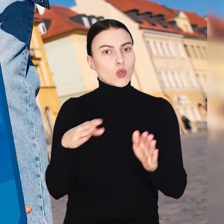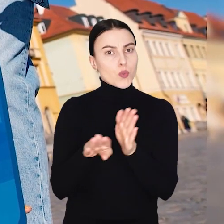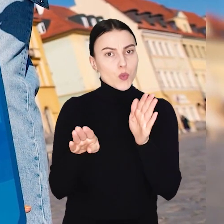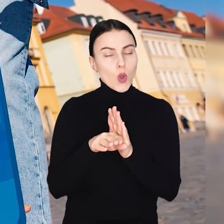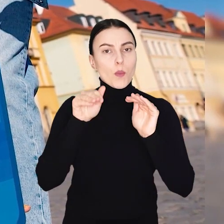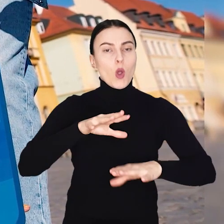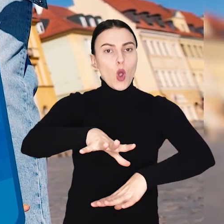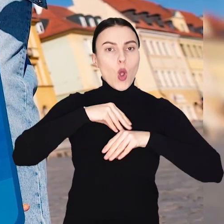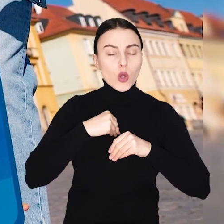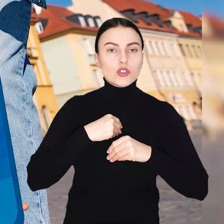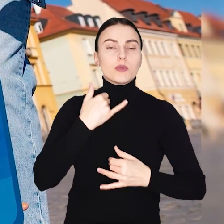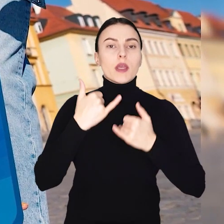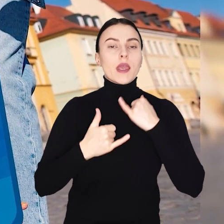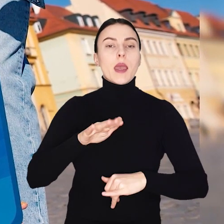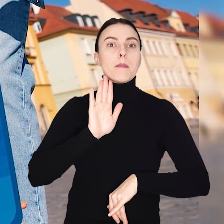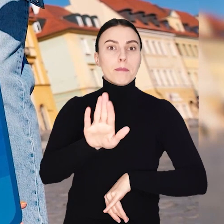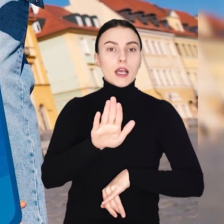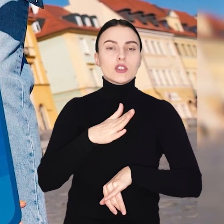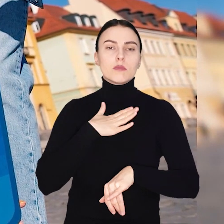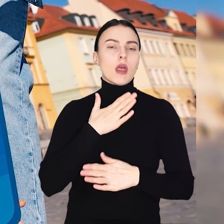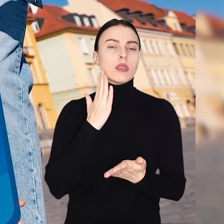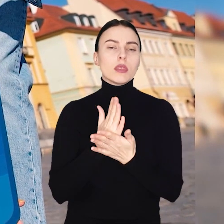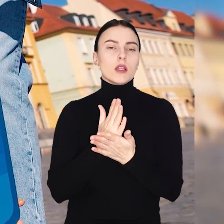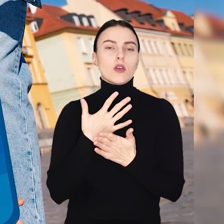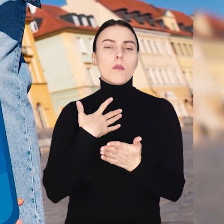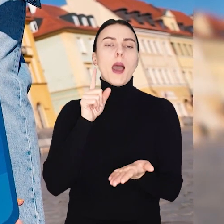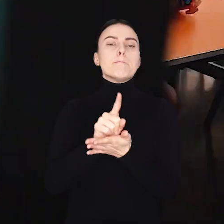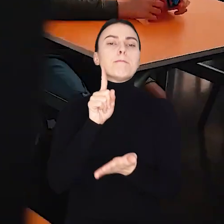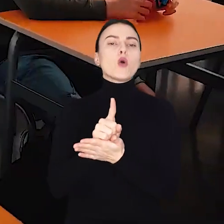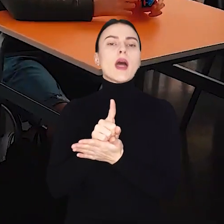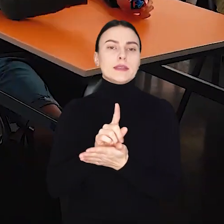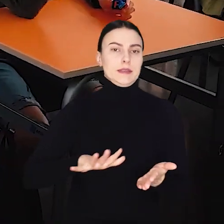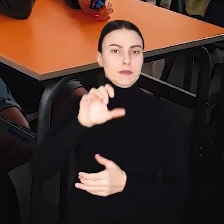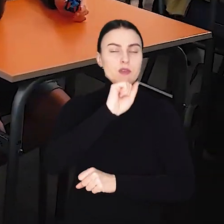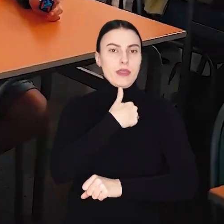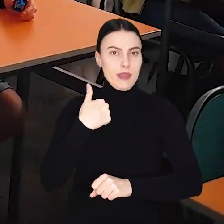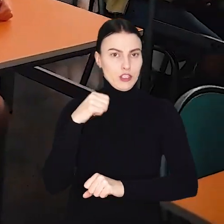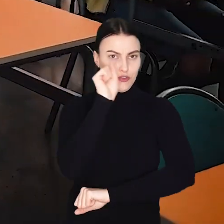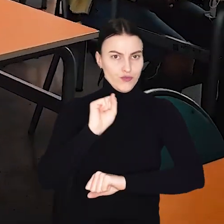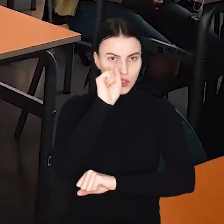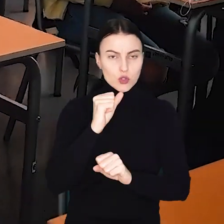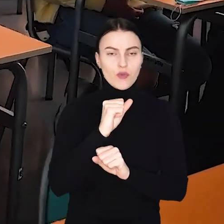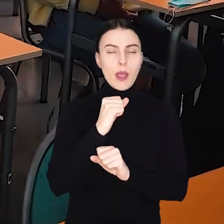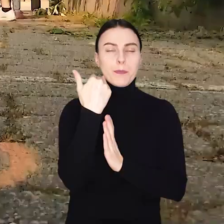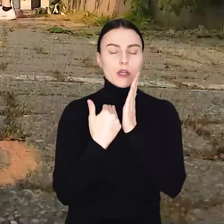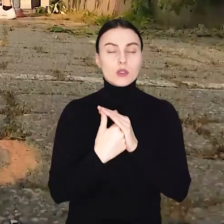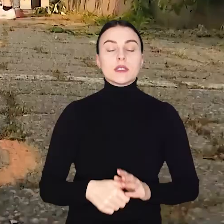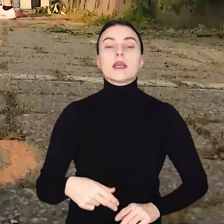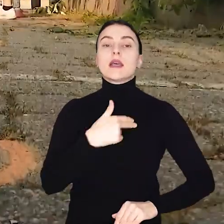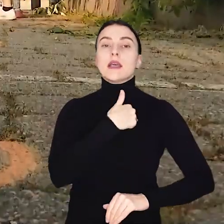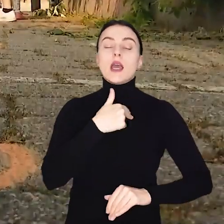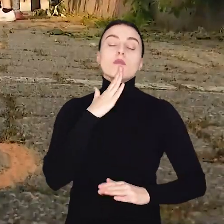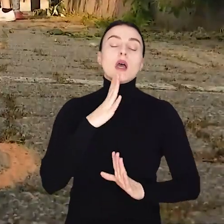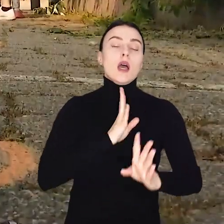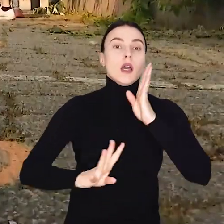szkół podstawowych, będzie można otrzymać posiadając wyłącznie aktywny status podatnika w programie Nasz Wrocław. Rekrutacja do